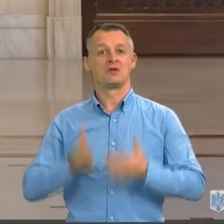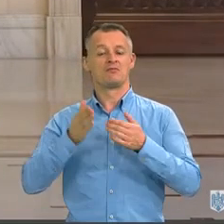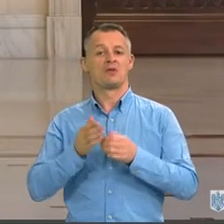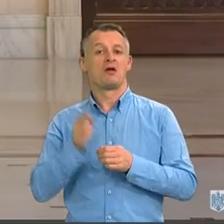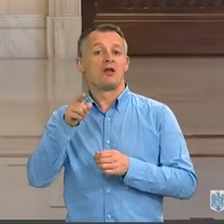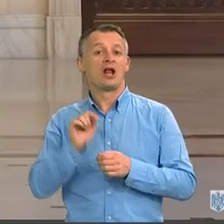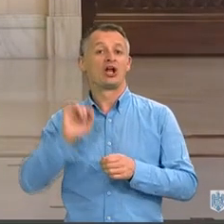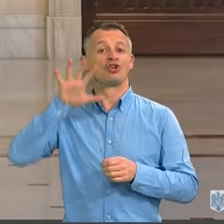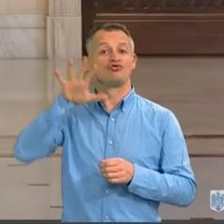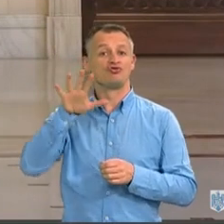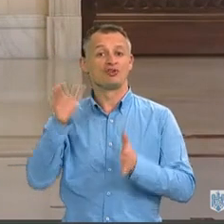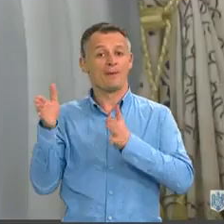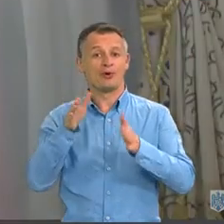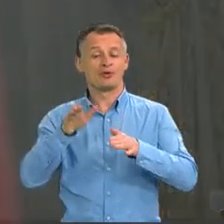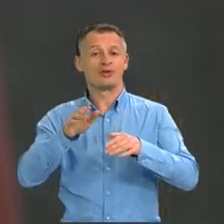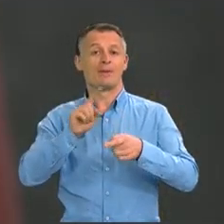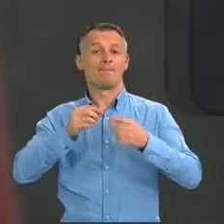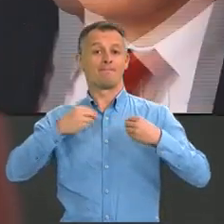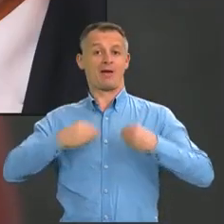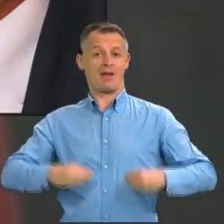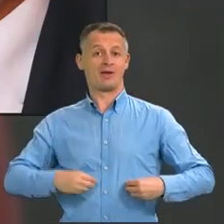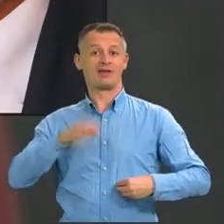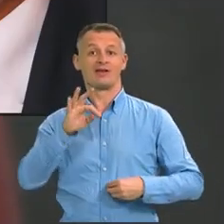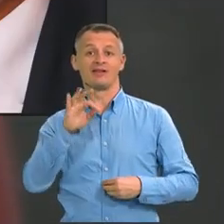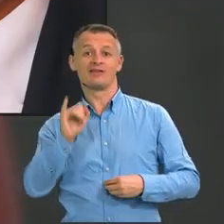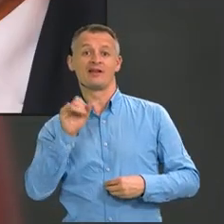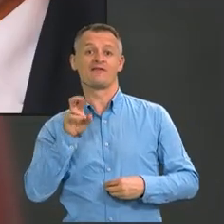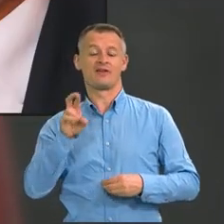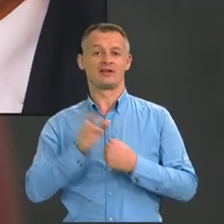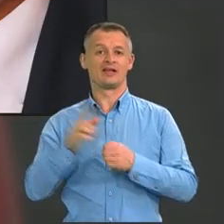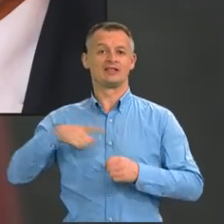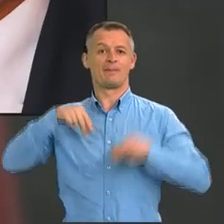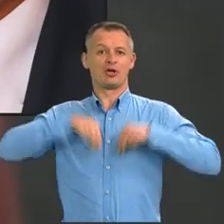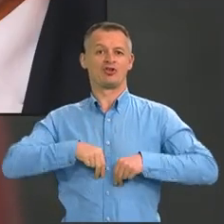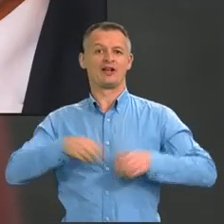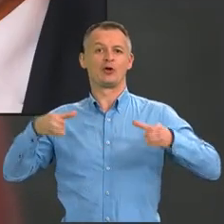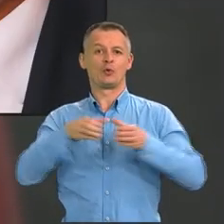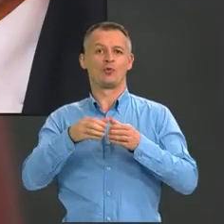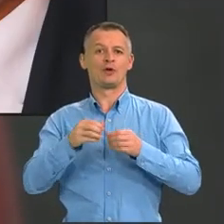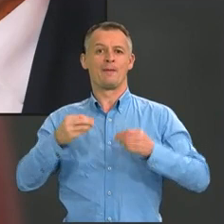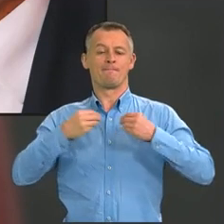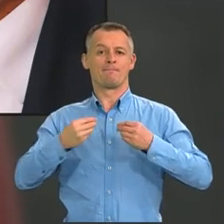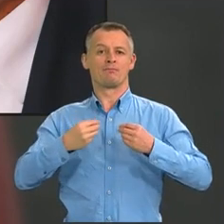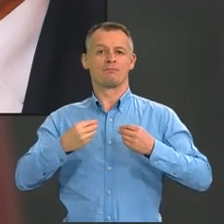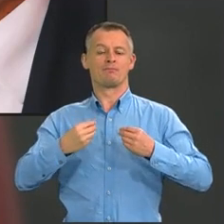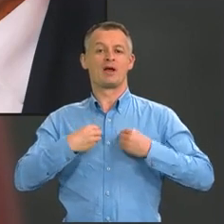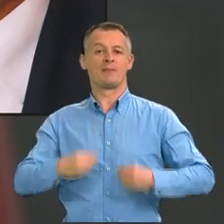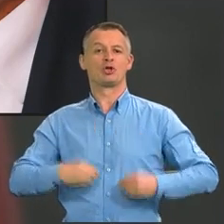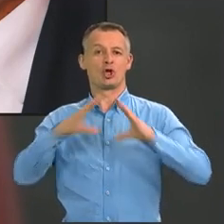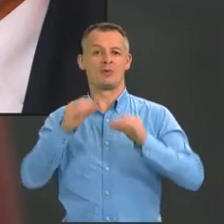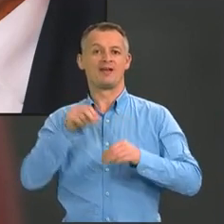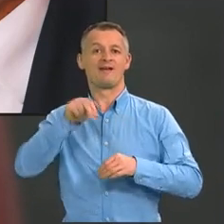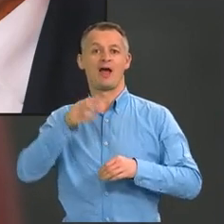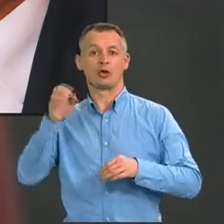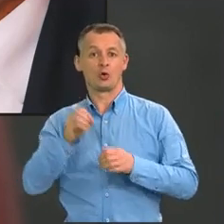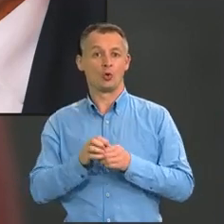Aflat la al cincelea mandat de parlamentar, Tâlvăr este și președintele delegației Parlamentului României la NATO. În vârstă de 60 de ani, el este la